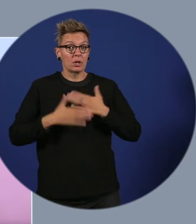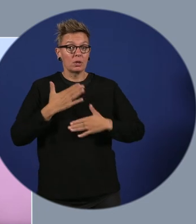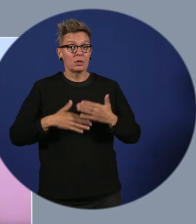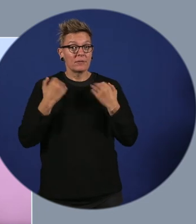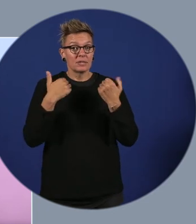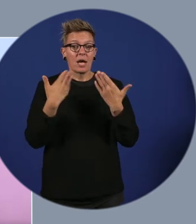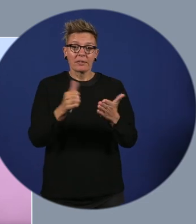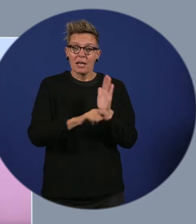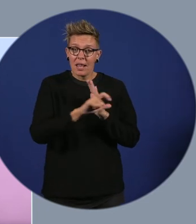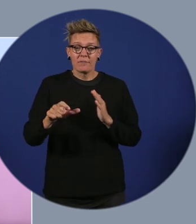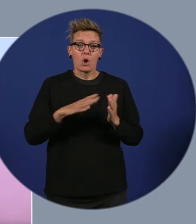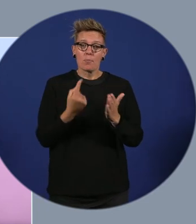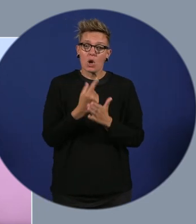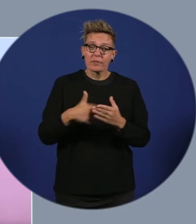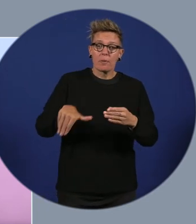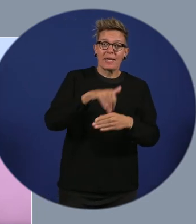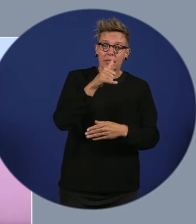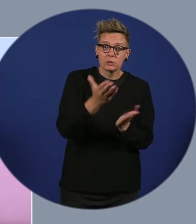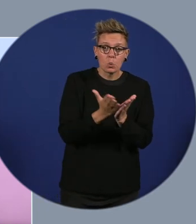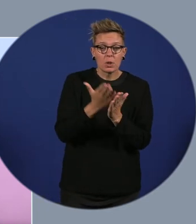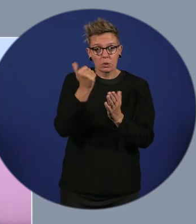eleverna får ta plats i skolan och får vara med och påverka.